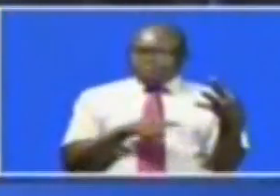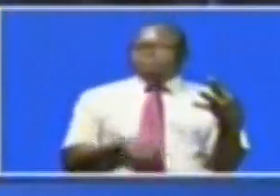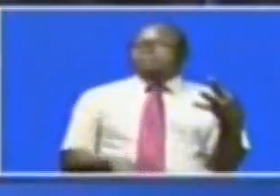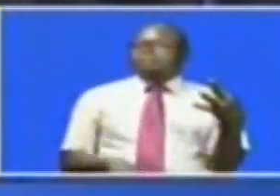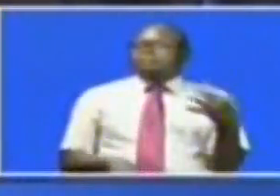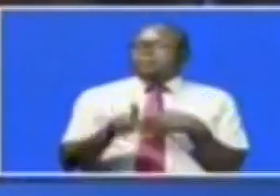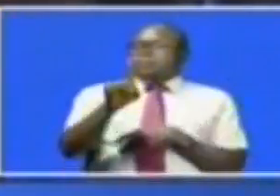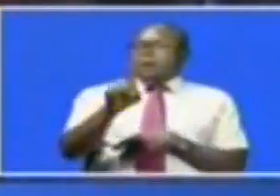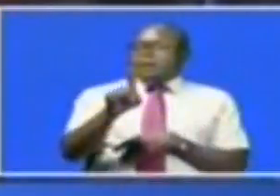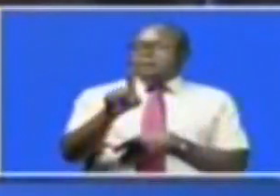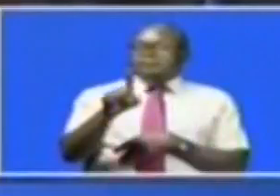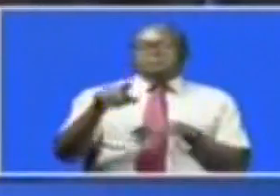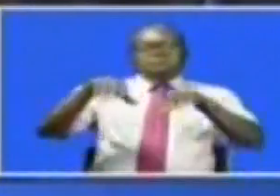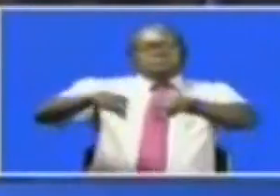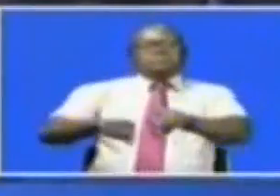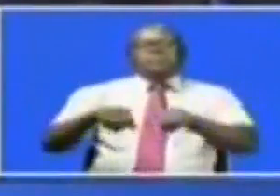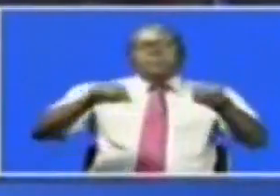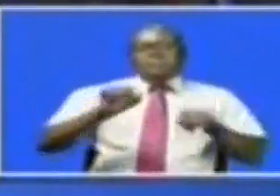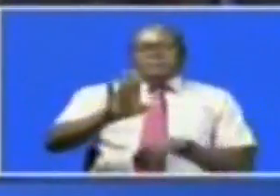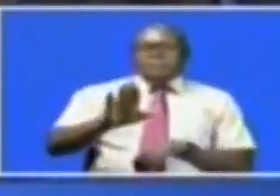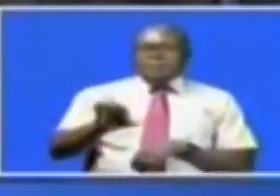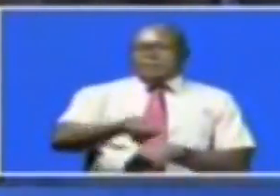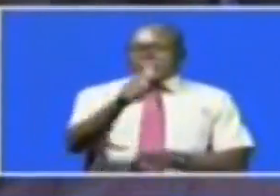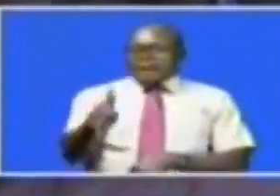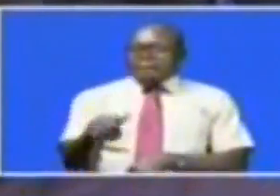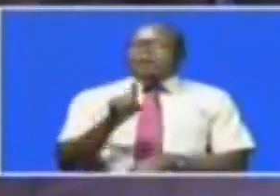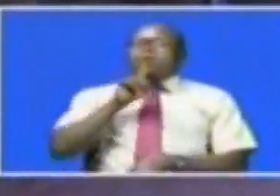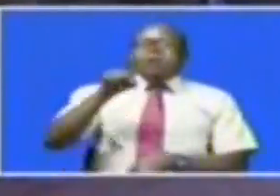walishuka, mmoja akachukua pikipiki yake au wengine wakamitisha wanataka pesa.